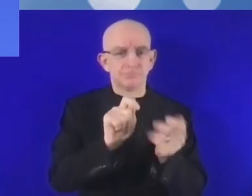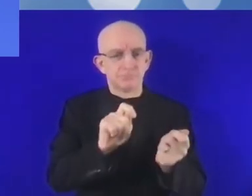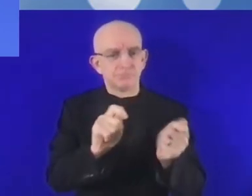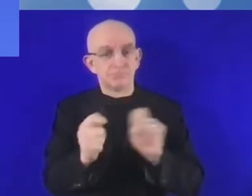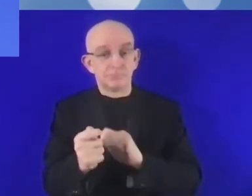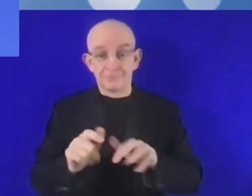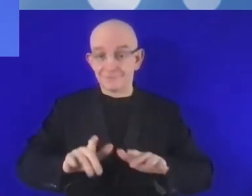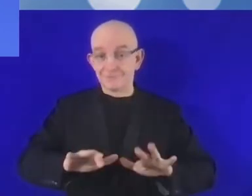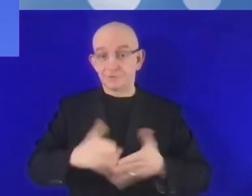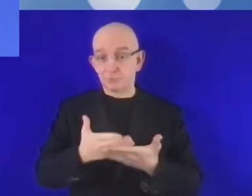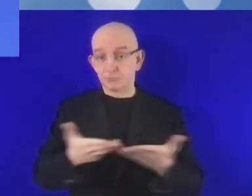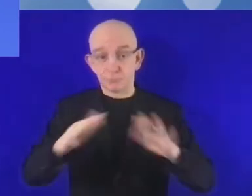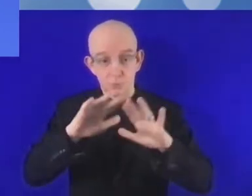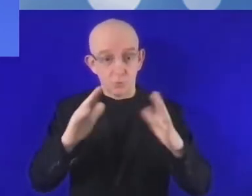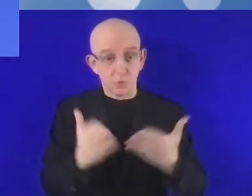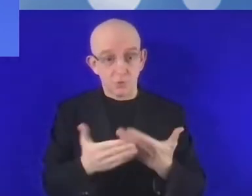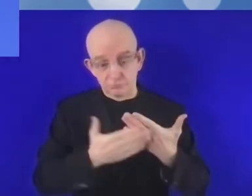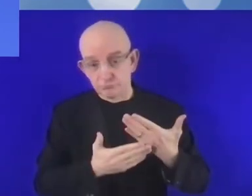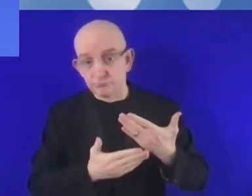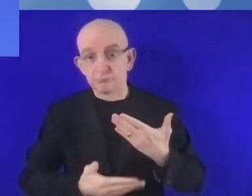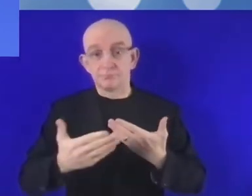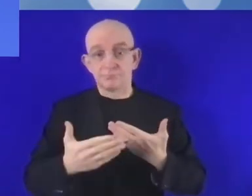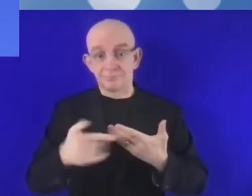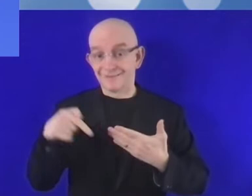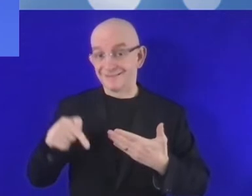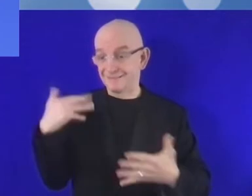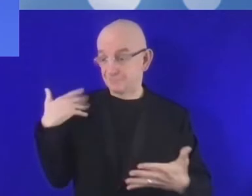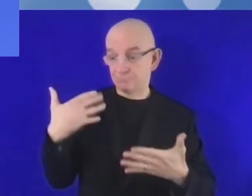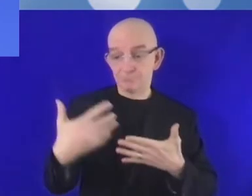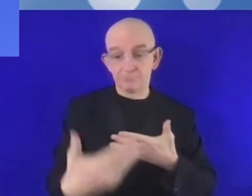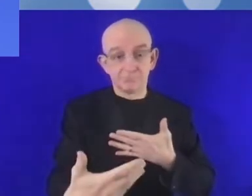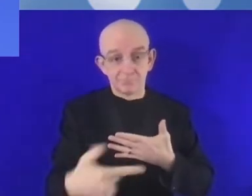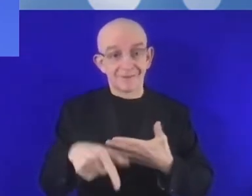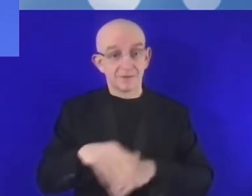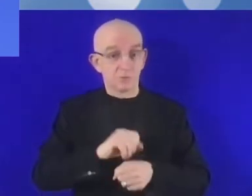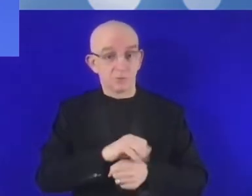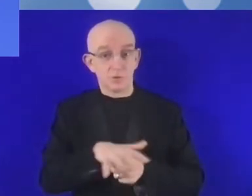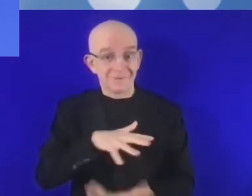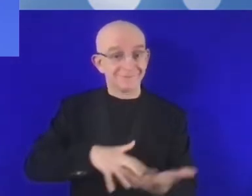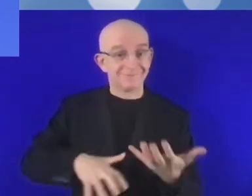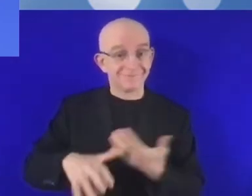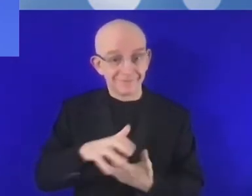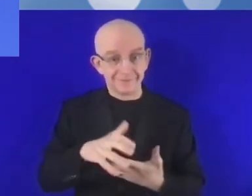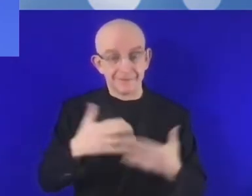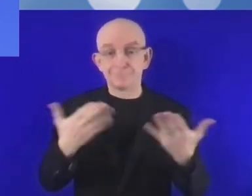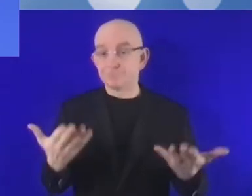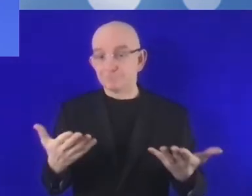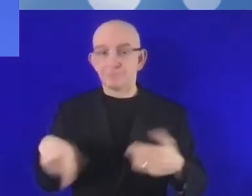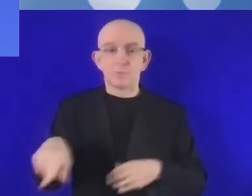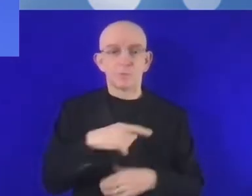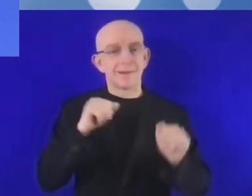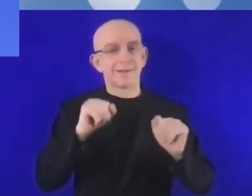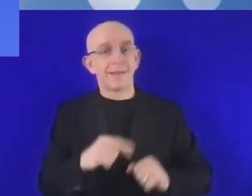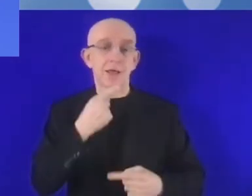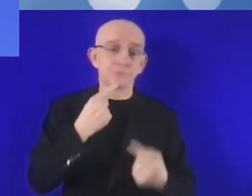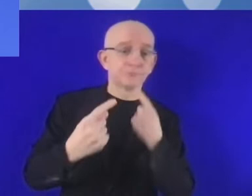يبقون في خلف ما يجري في العالم. فإن قمة الأمم المتحدة هذه تريد